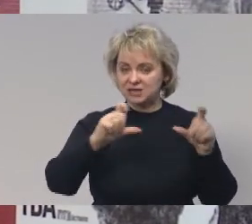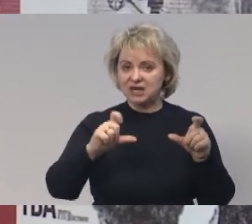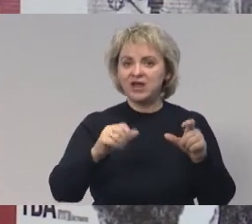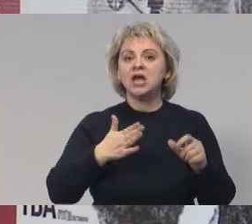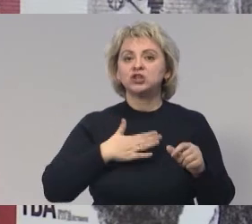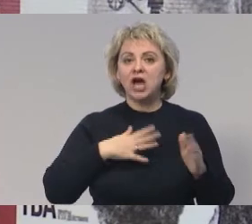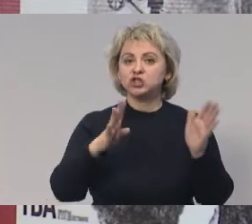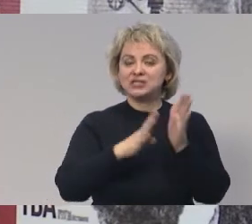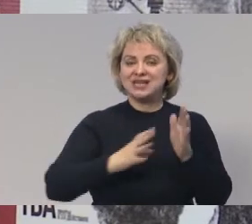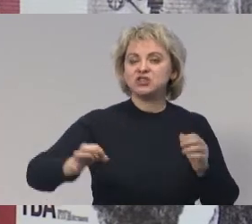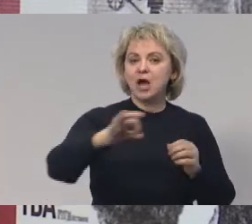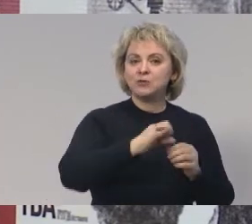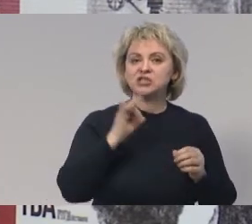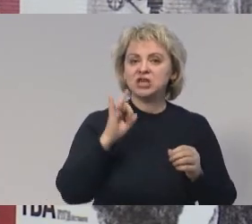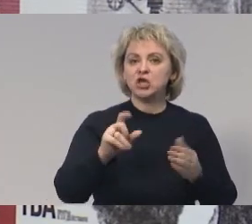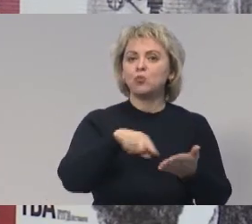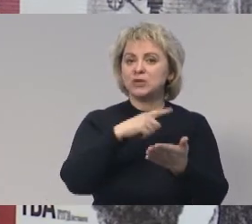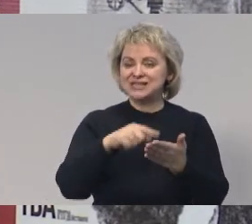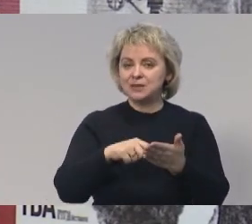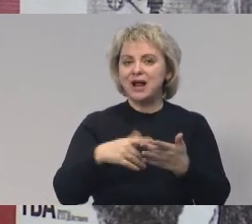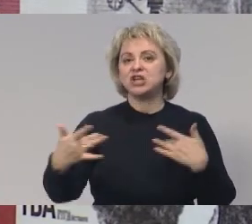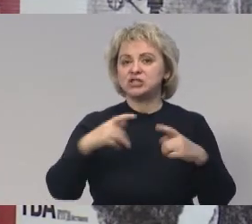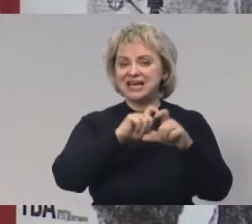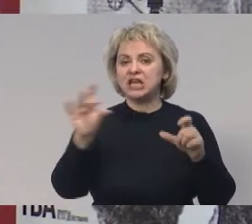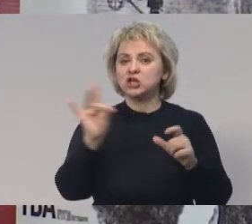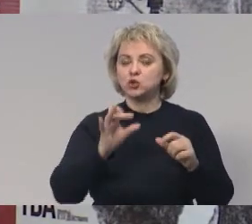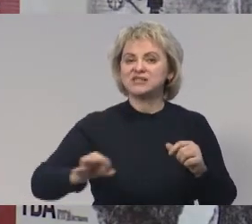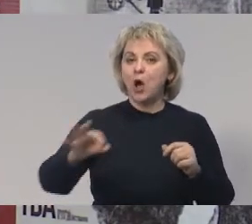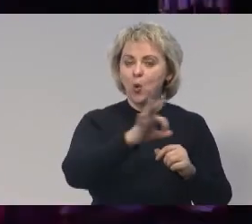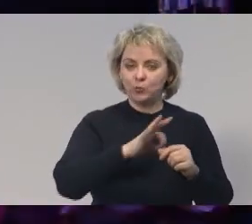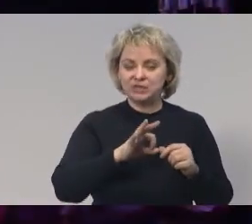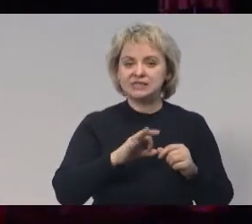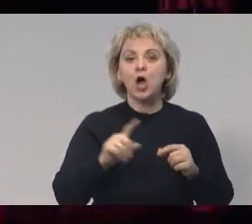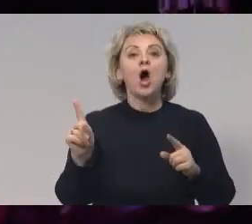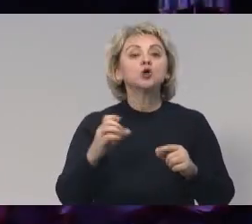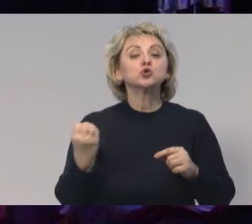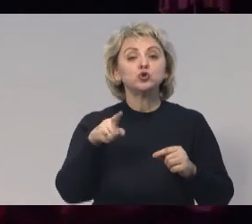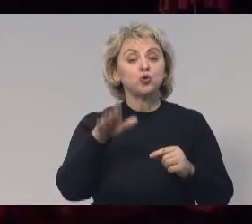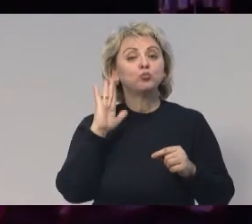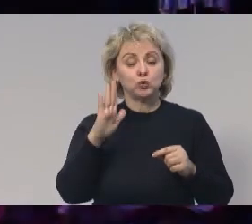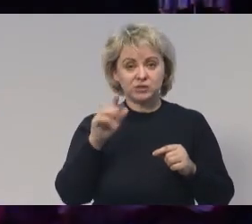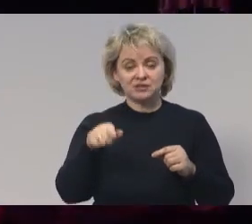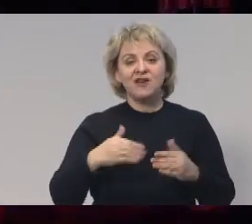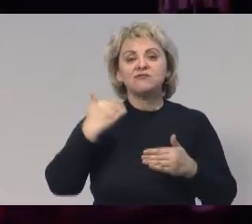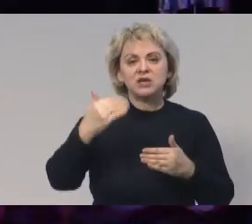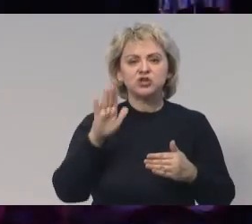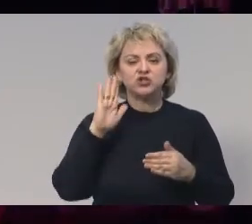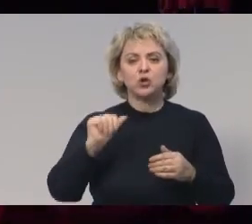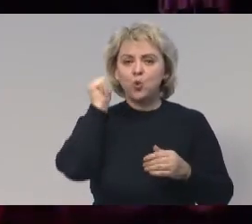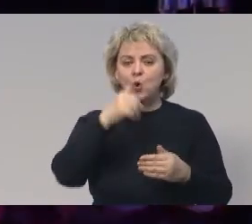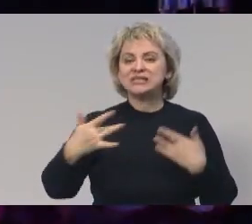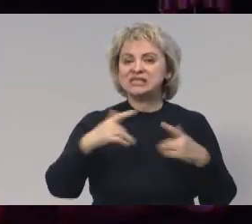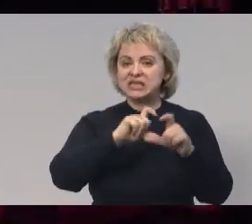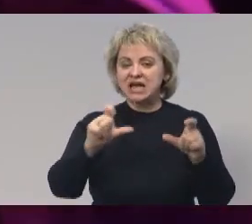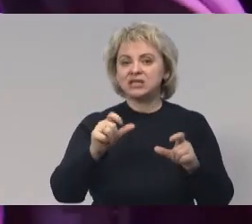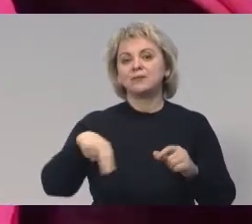наши 9 областных и муниципальных театров Ростовской области. А что еще будет? Впереди целый год театра.